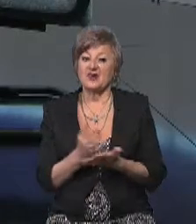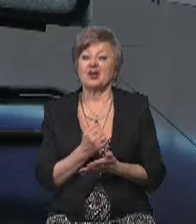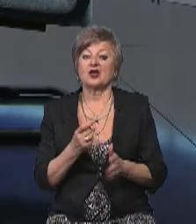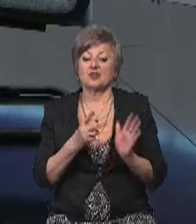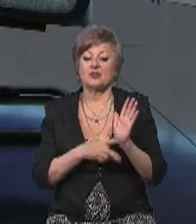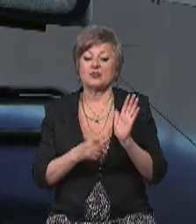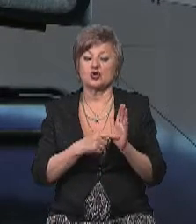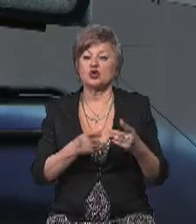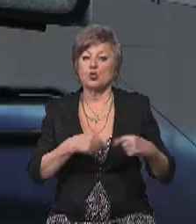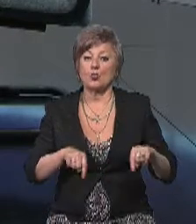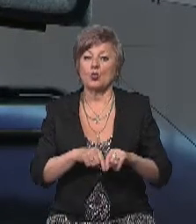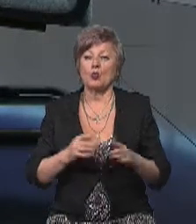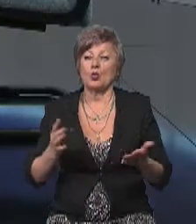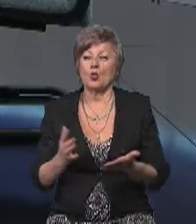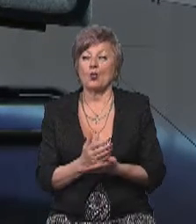і стали, отримали